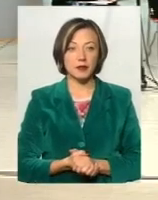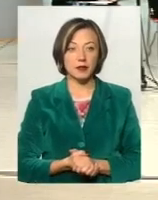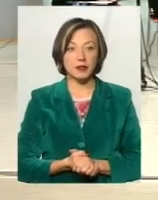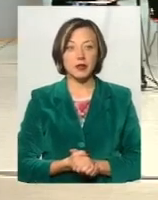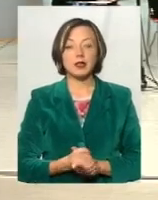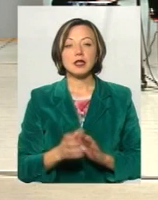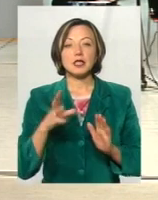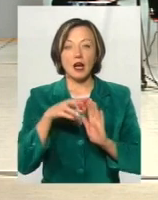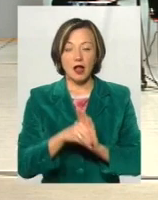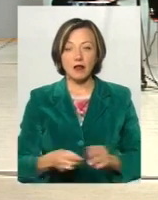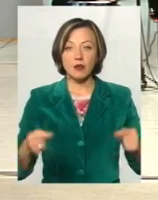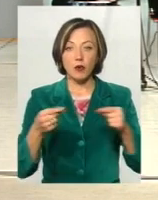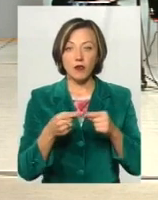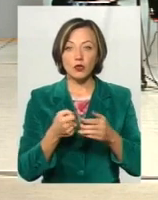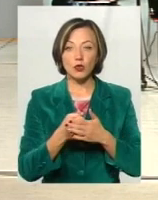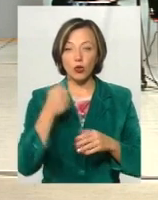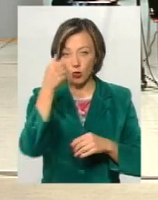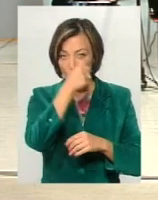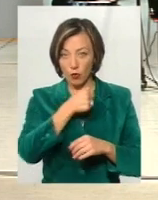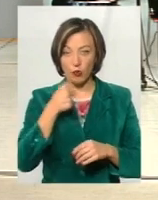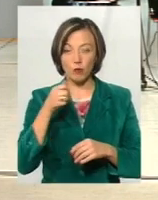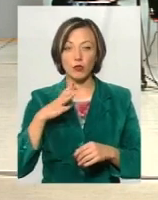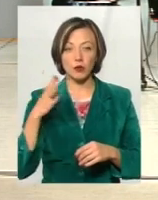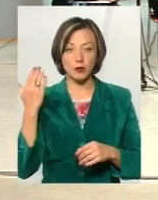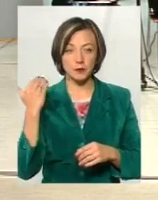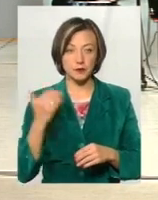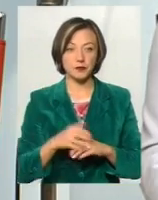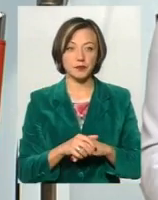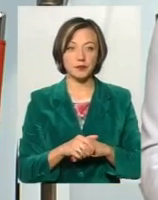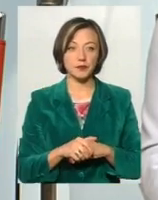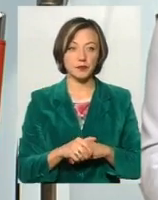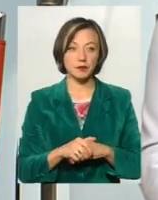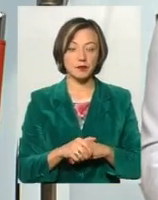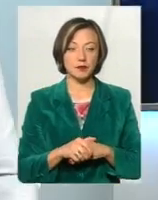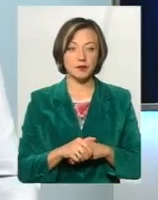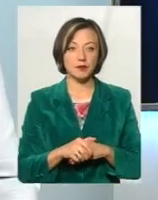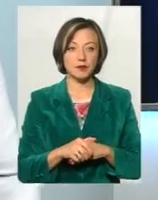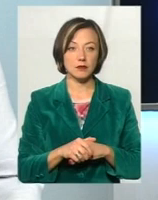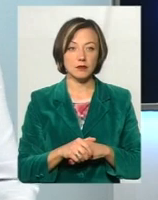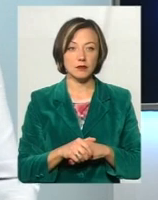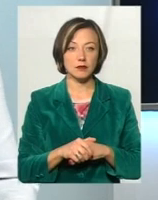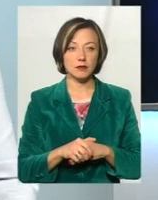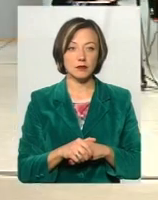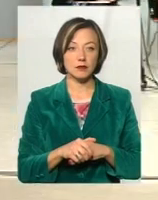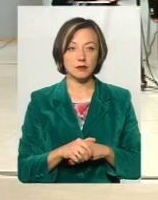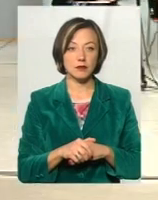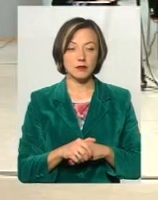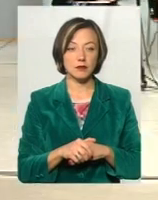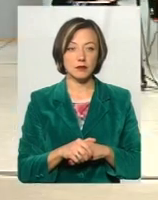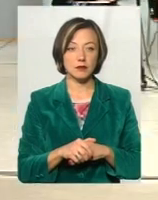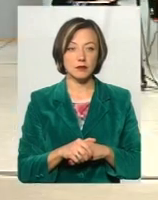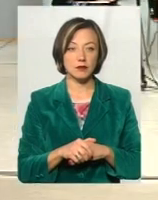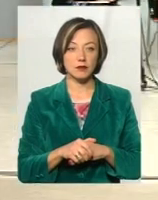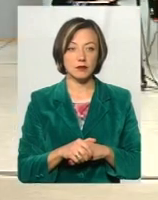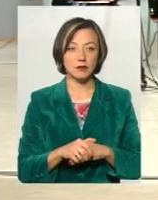були закладені відповідно до того року, які вони були. Я і тому навіть трошки більше. Я вас зрозуміла, дякую. Можна запитання? Зараз на хвилину